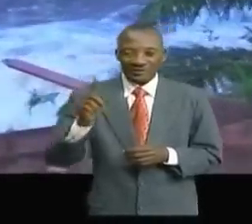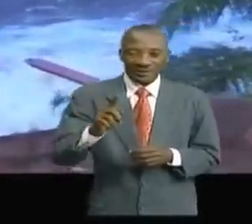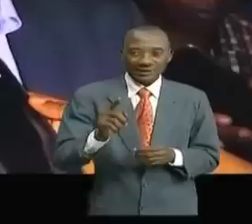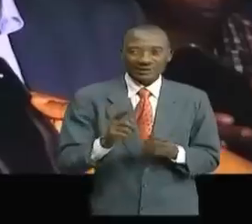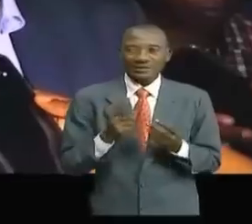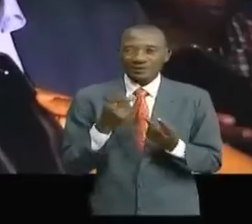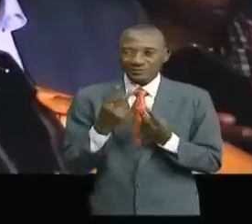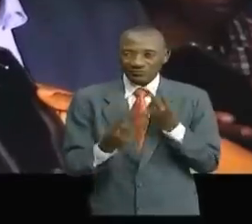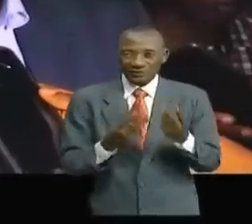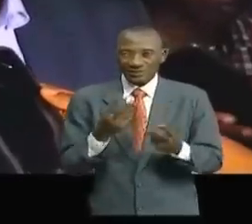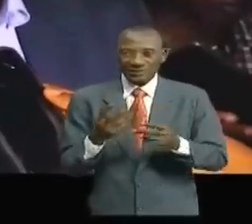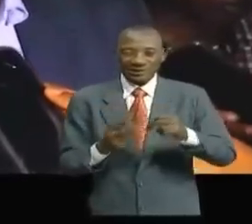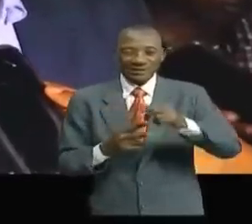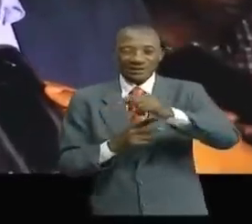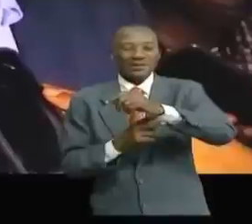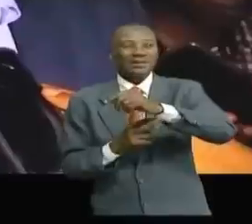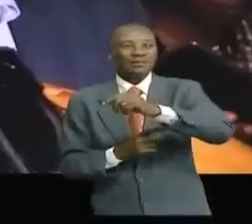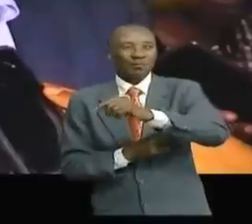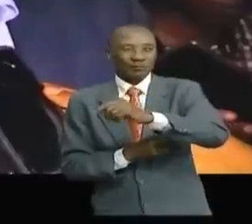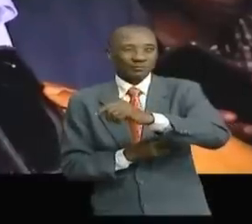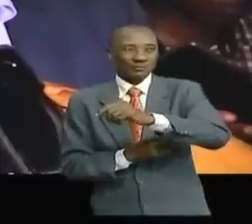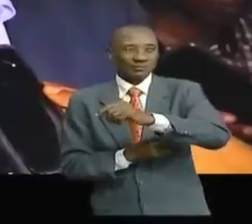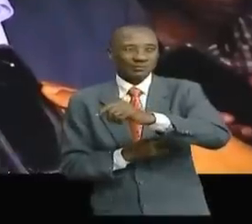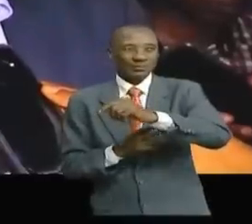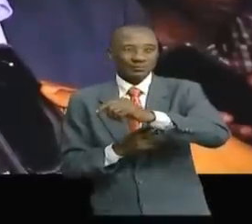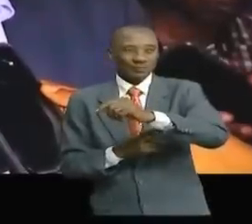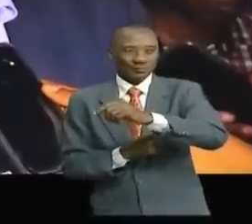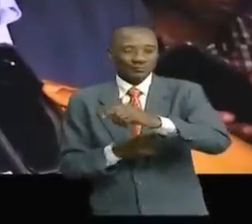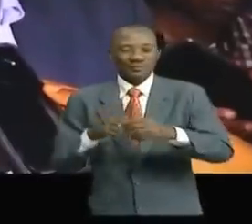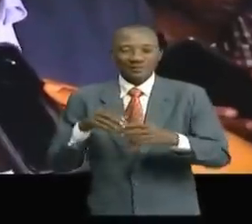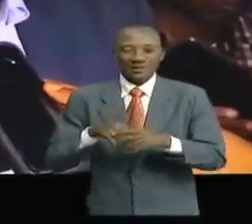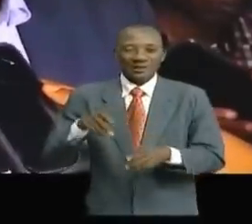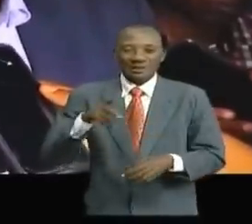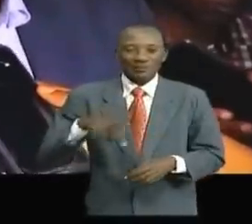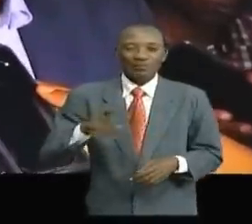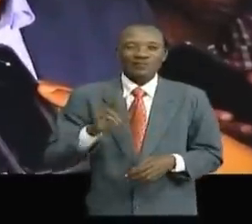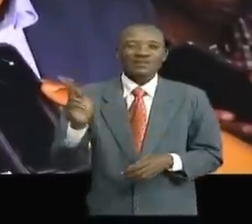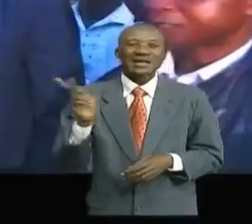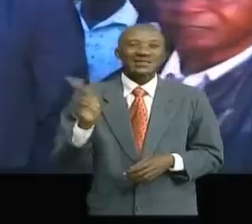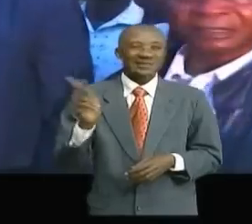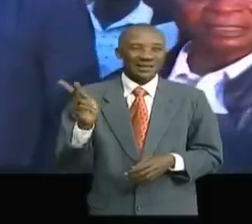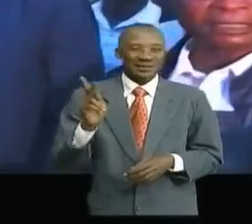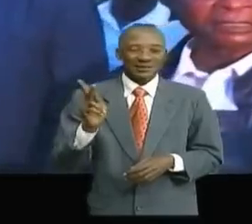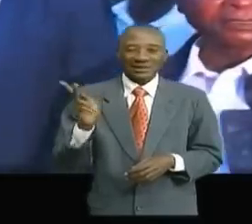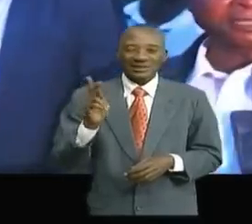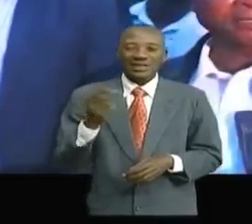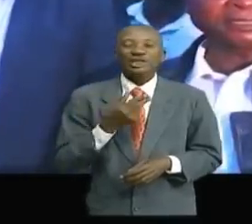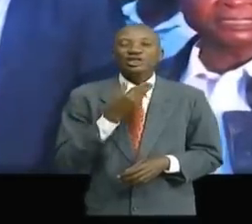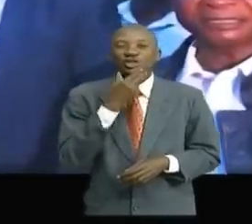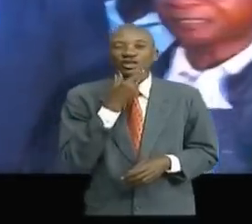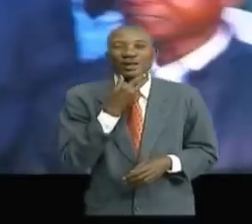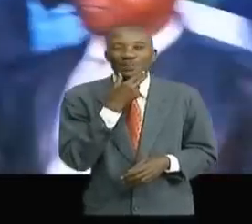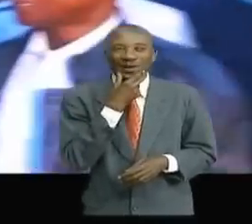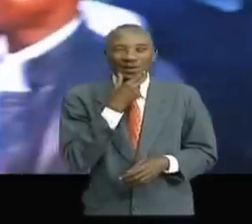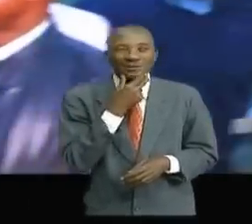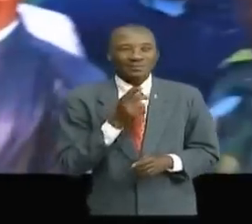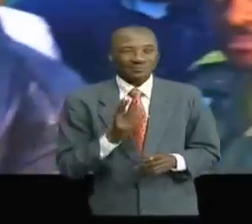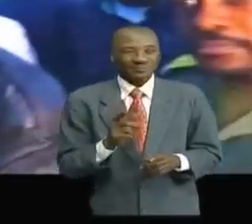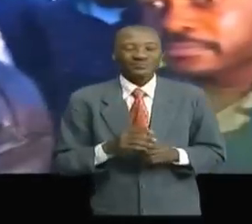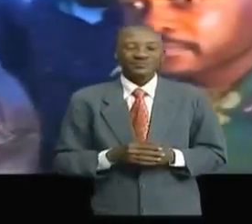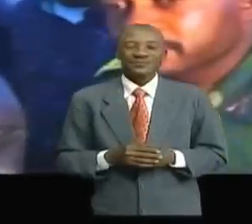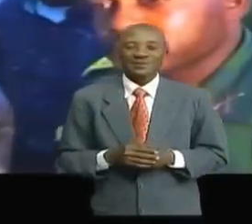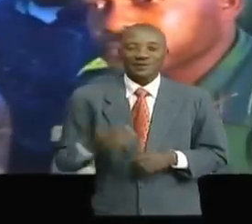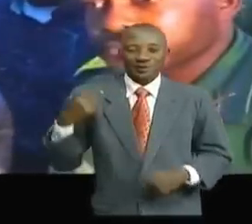le vice-gouverneur du Kasaï, Gaston Kolechimwanga, qui s'est rendu sur place, accompagné de membres du comité provincial